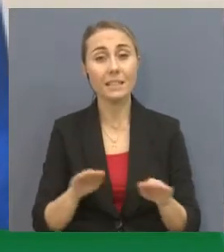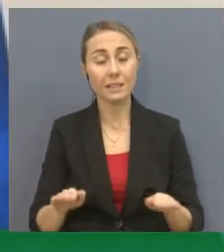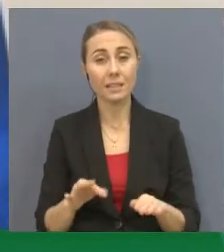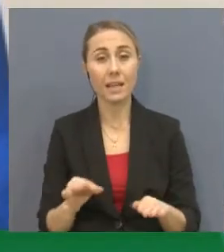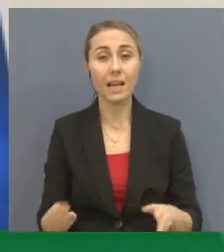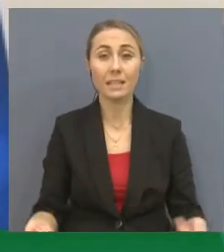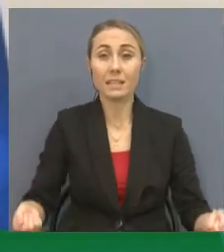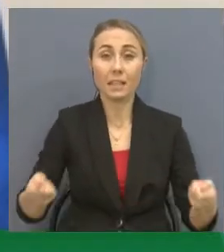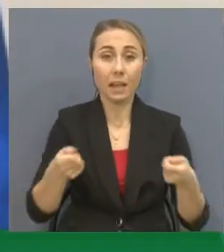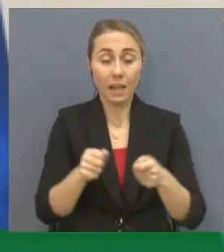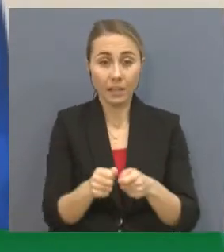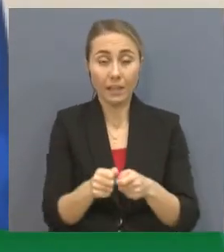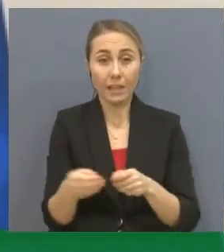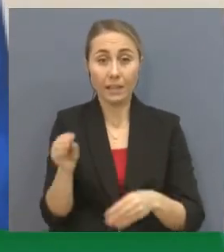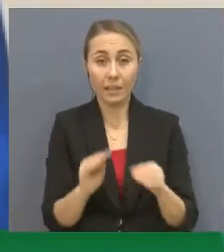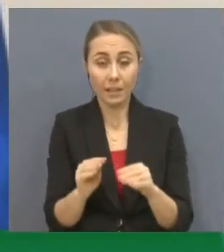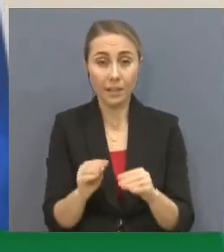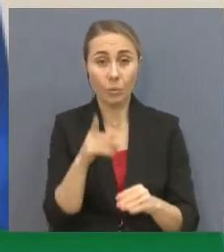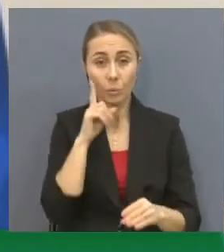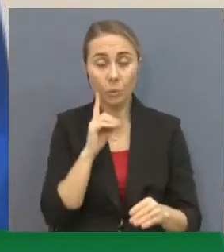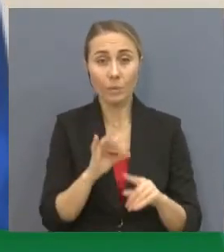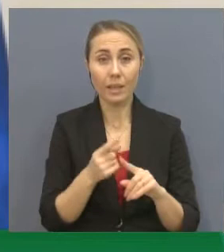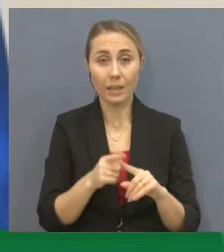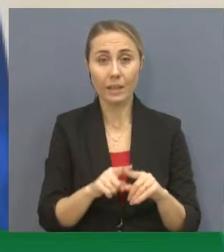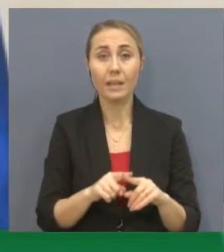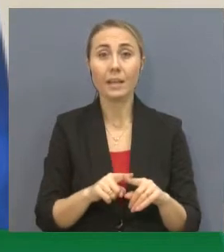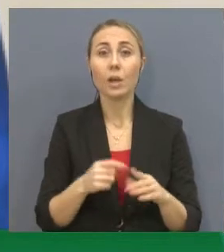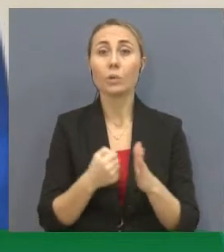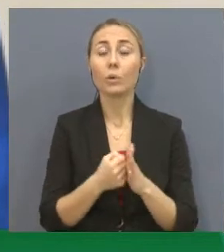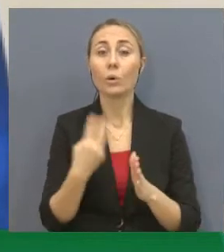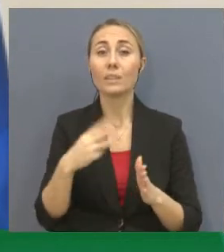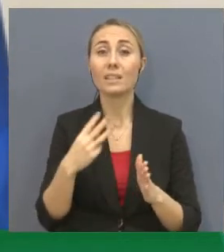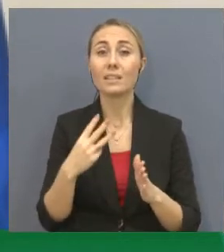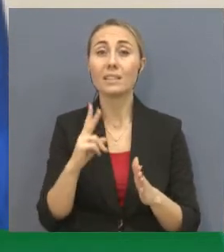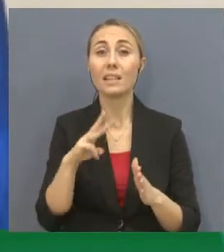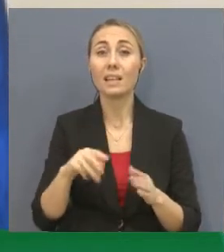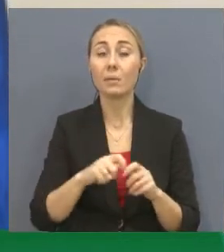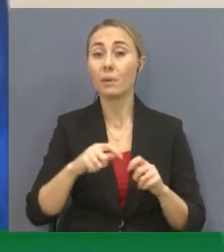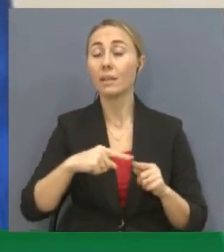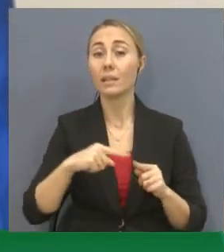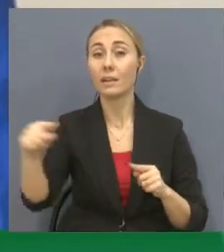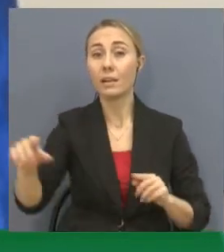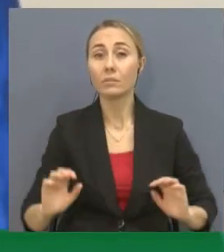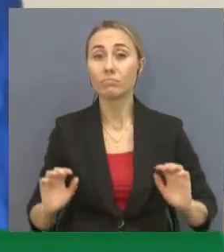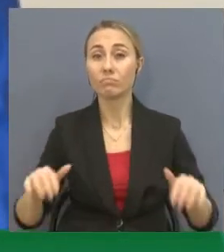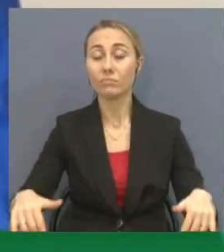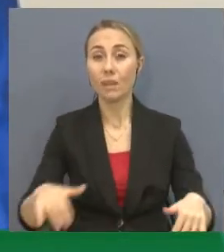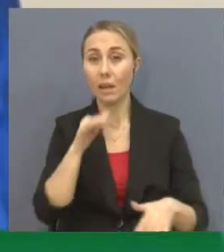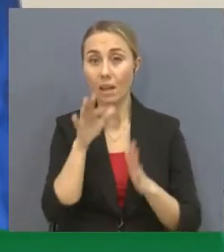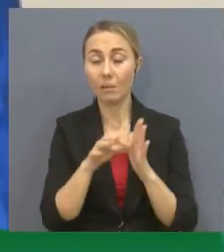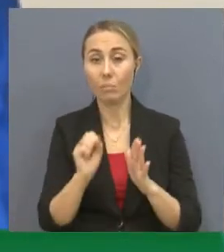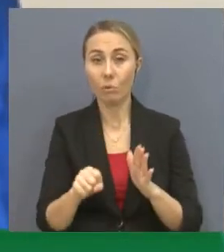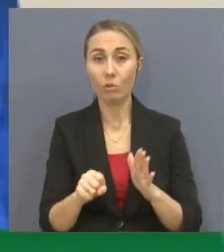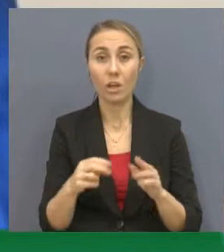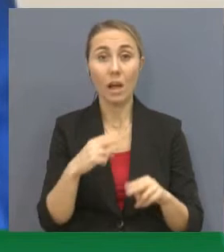конструкция и автономность хода было 30 километров без подзарядки в текущем году министерством